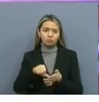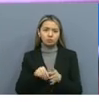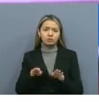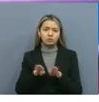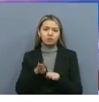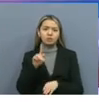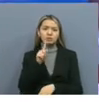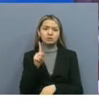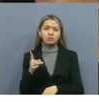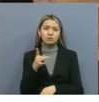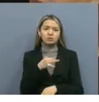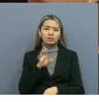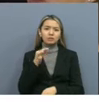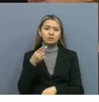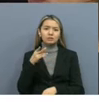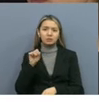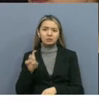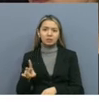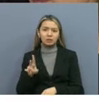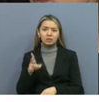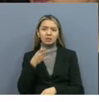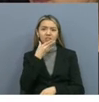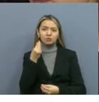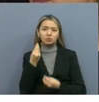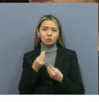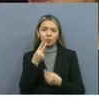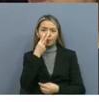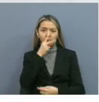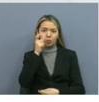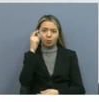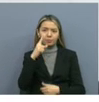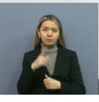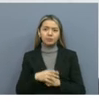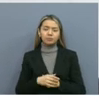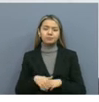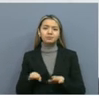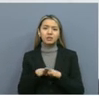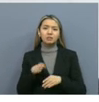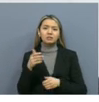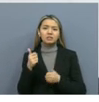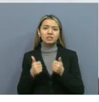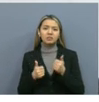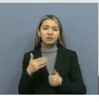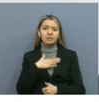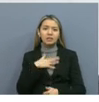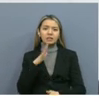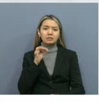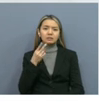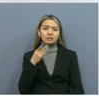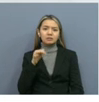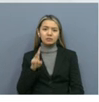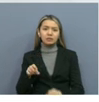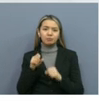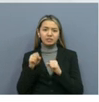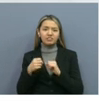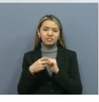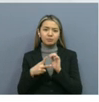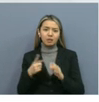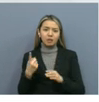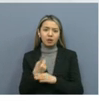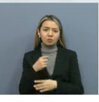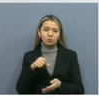Зеренді ауданындағы Қызылтаң ауылынан келген боксшы әдемі ойын өрнегін көрсетті. Осы турнирге біздің Қызылтаң ауылының боксерлары 18 рет қатысып